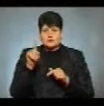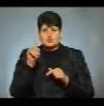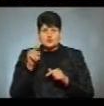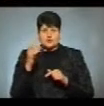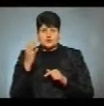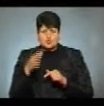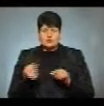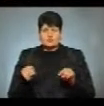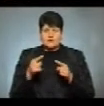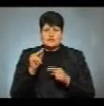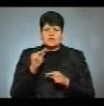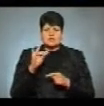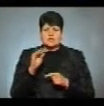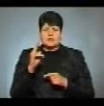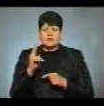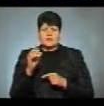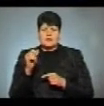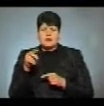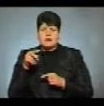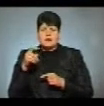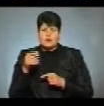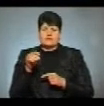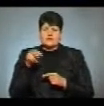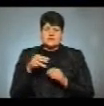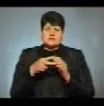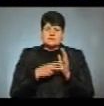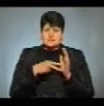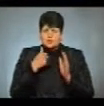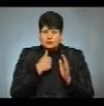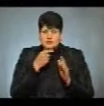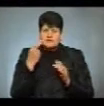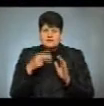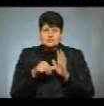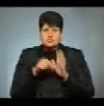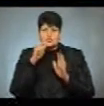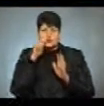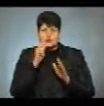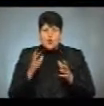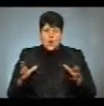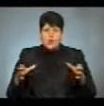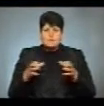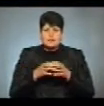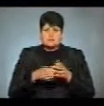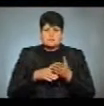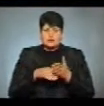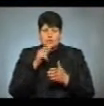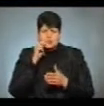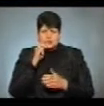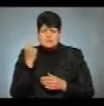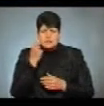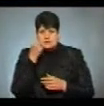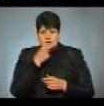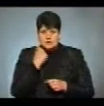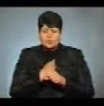Америки створили у Чикаго в 2017 році. 26 українок об'єдналися, щоб допомагати Україні. За перший рік